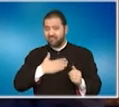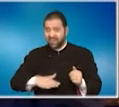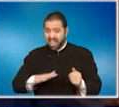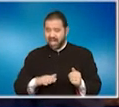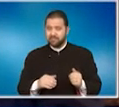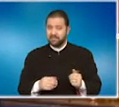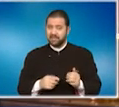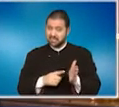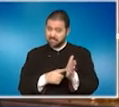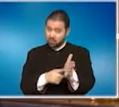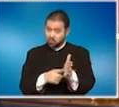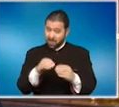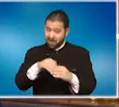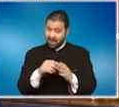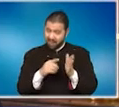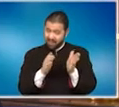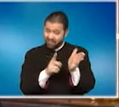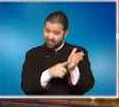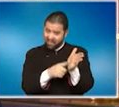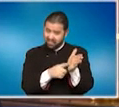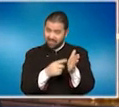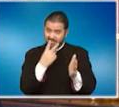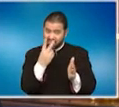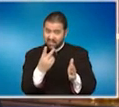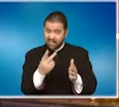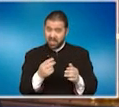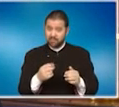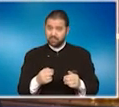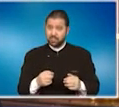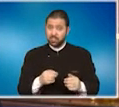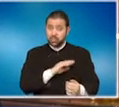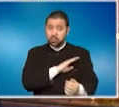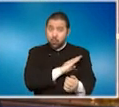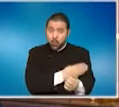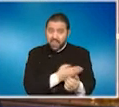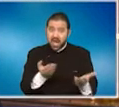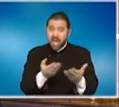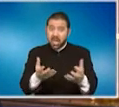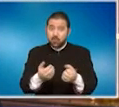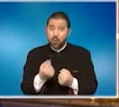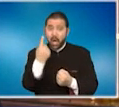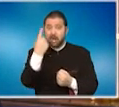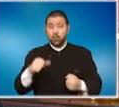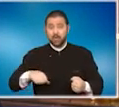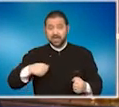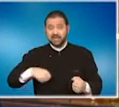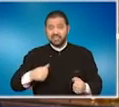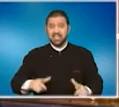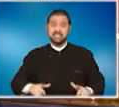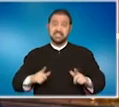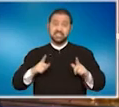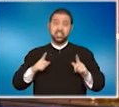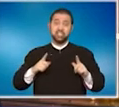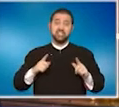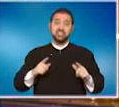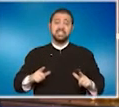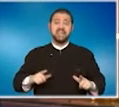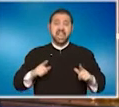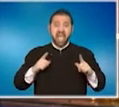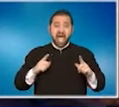vrea să pună în evidență și potențialul pe care îl are un tânăr, până la urmă, de a-și trăi viața și de a